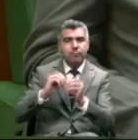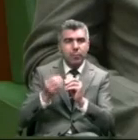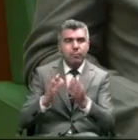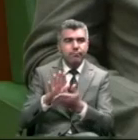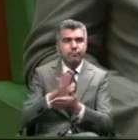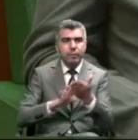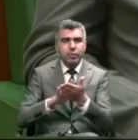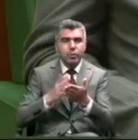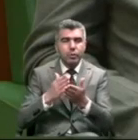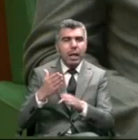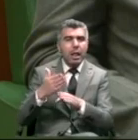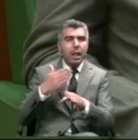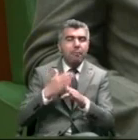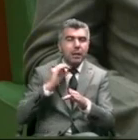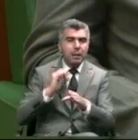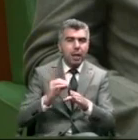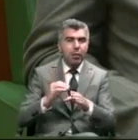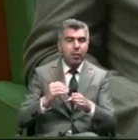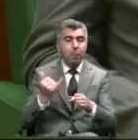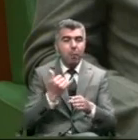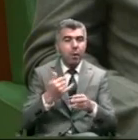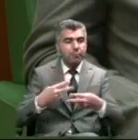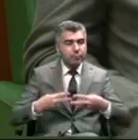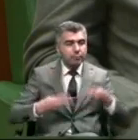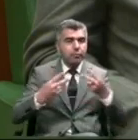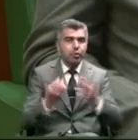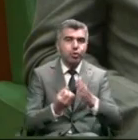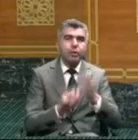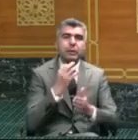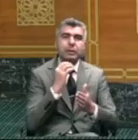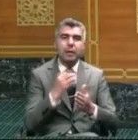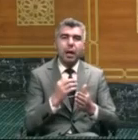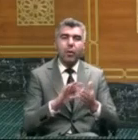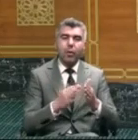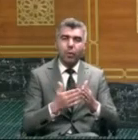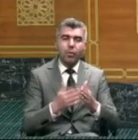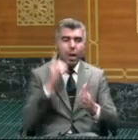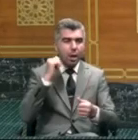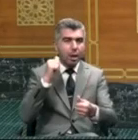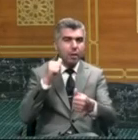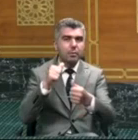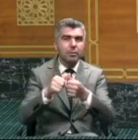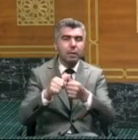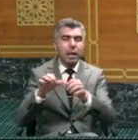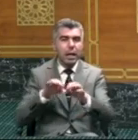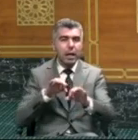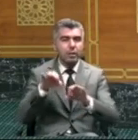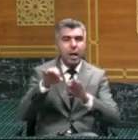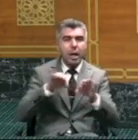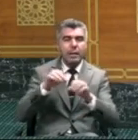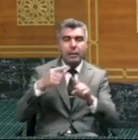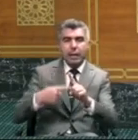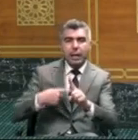الملائمه لتسريع هذه الديناميه وترسيخها اجراءات اضافيه